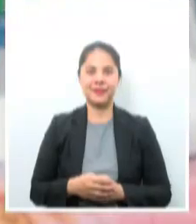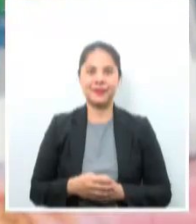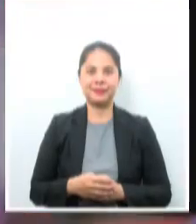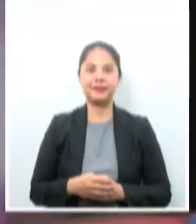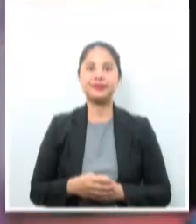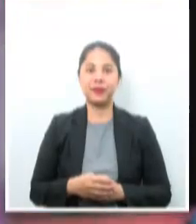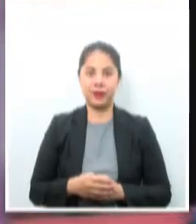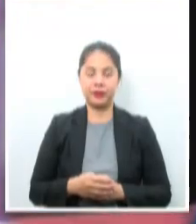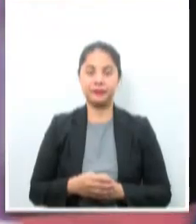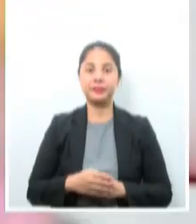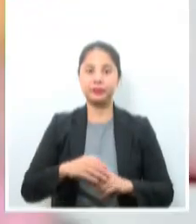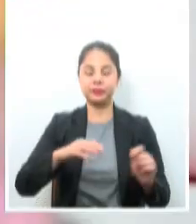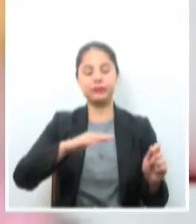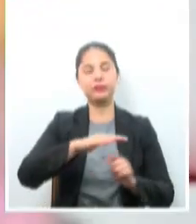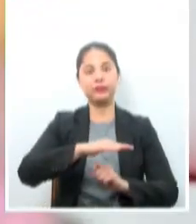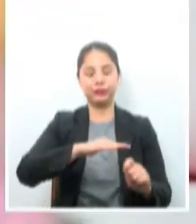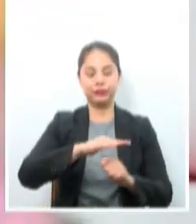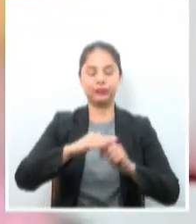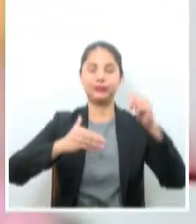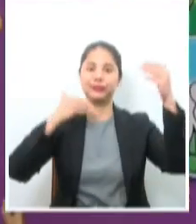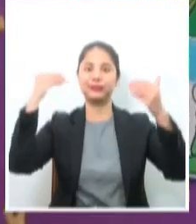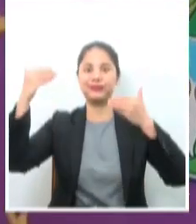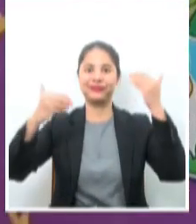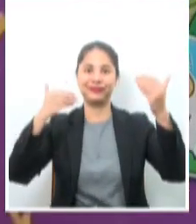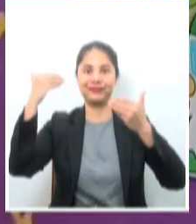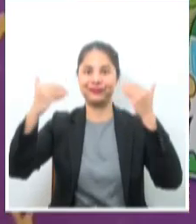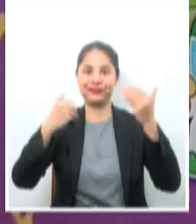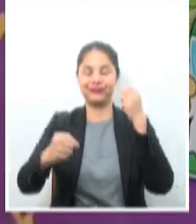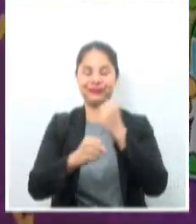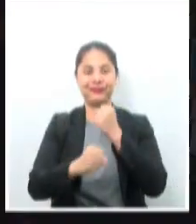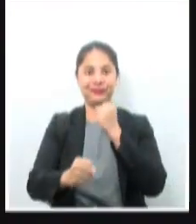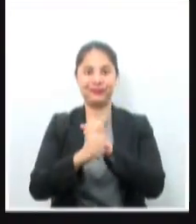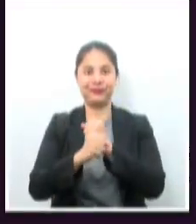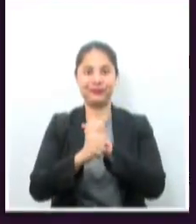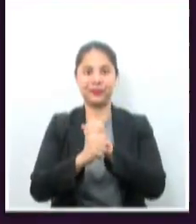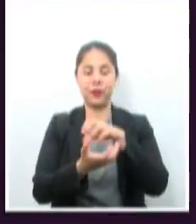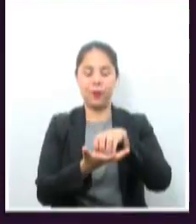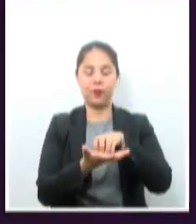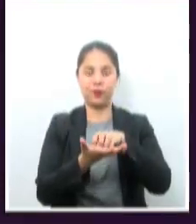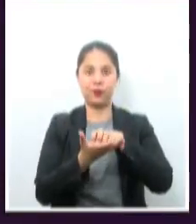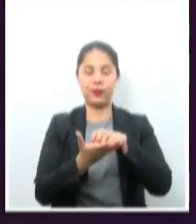ในระดับปฐมวัยเรามีกิจกรรมวุ้นแฟนซีและกล้วยบวชชีแสนอร่อย